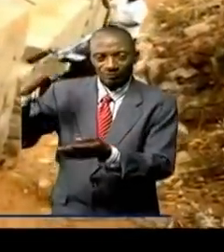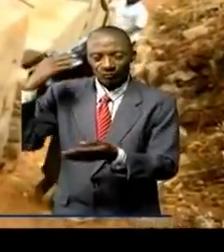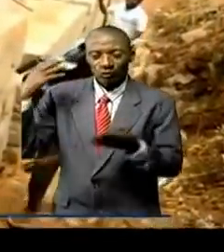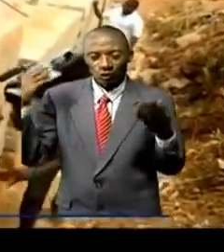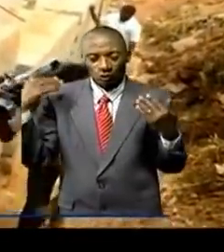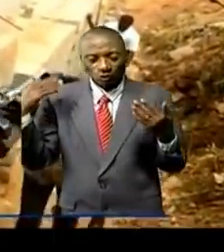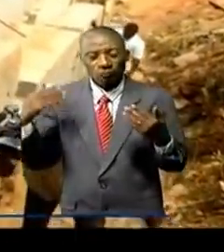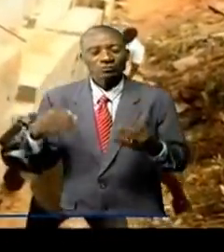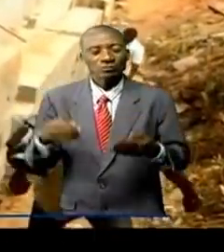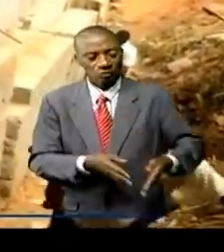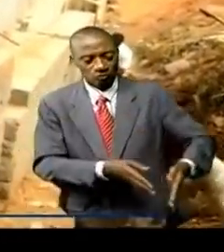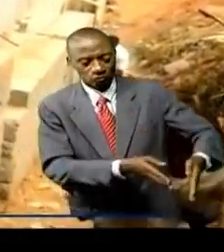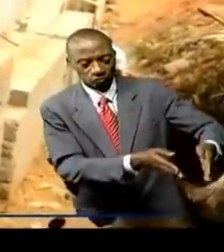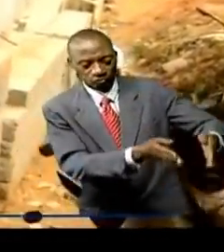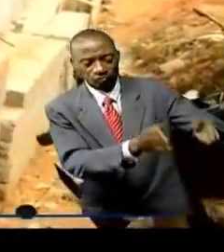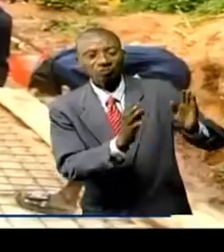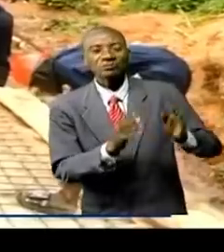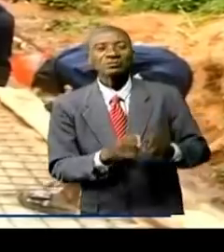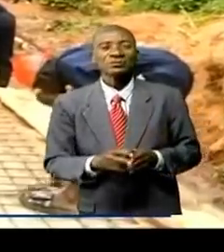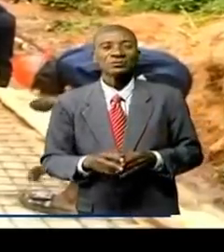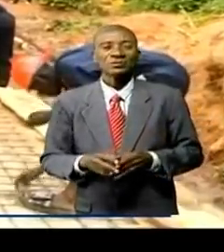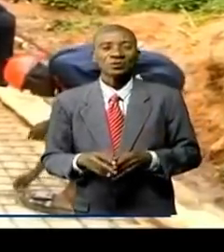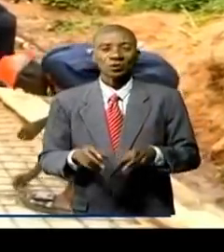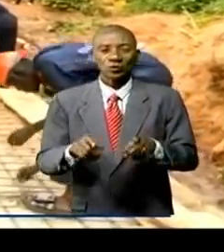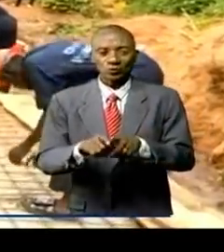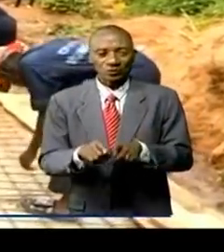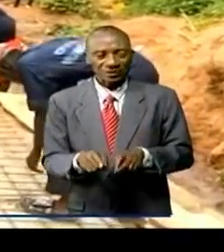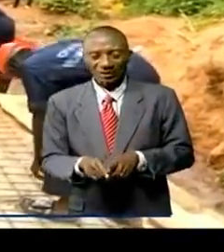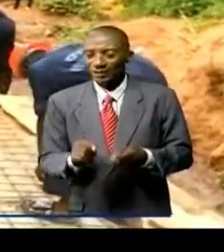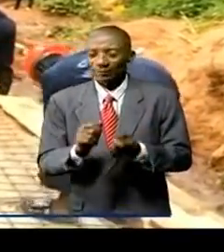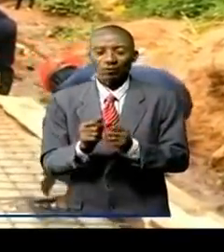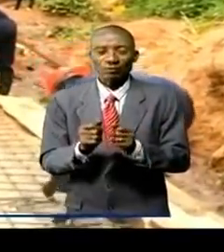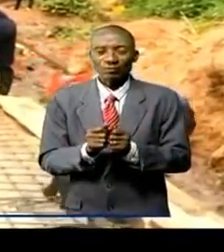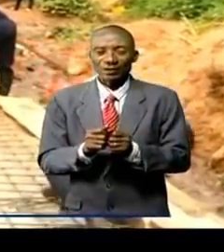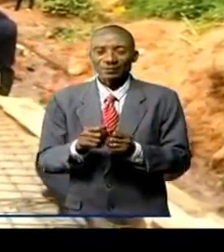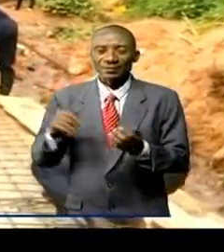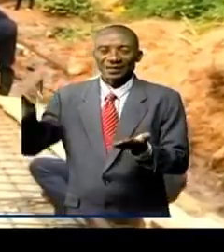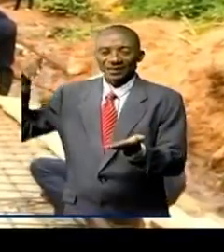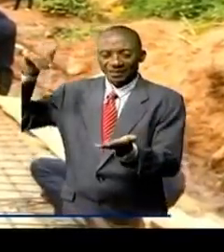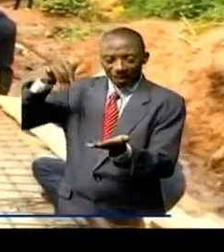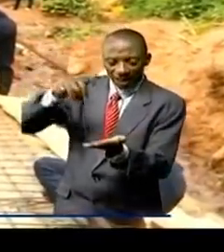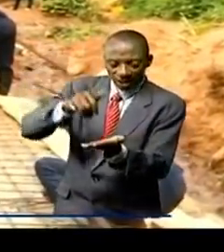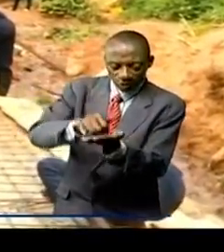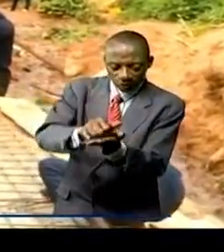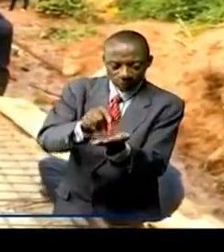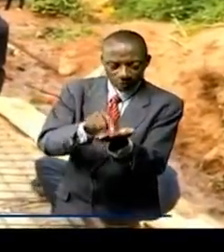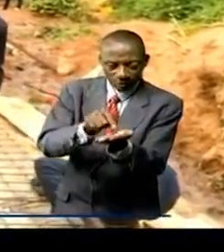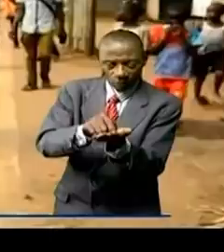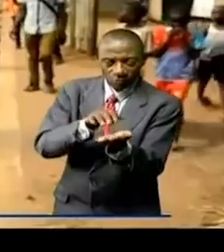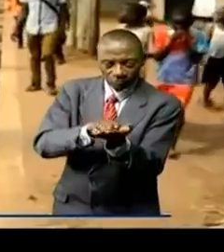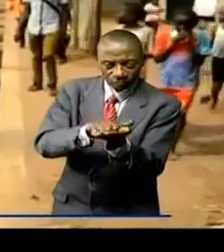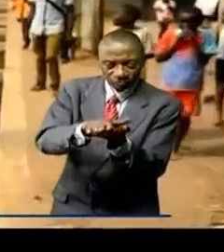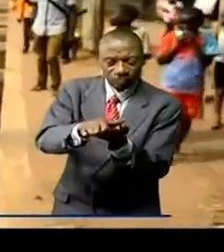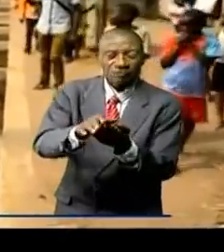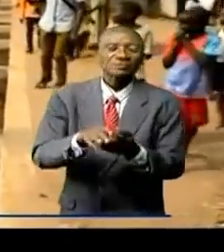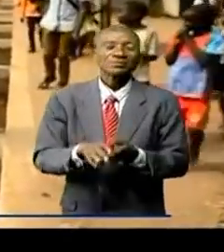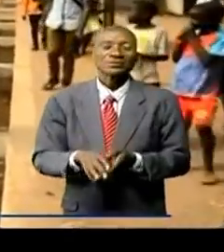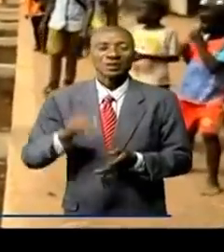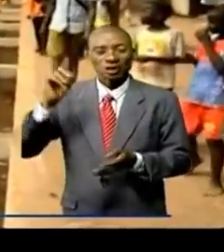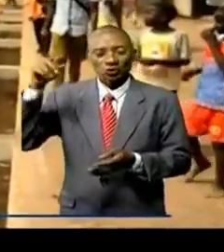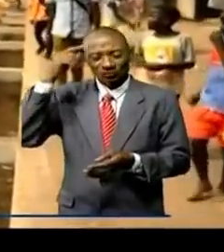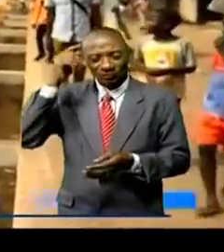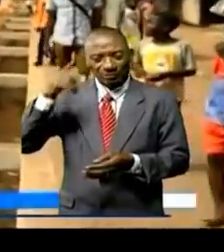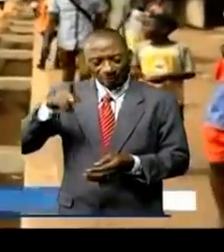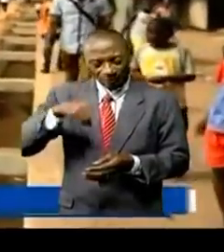de l'Indépendance, au bétonnage de l'avenue de l'aérodrome et à la construction sur financement du gouvernement provincial d'un caniveau de 400